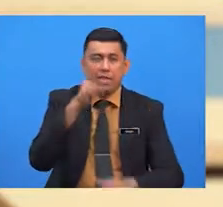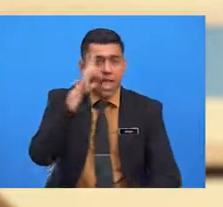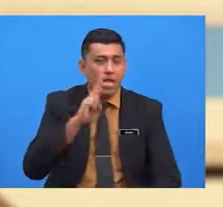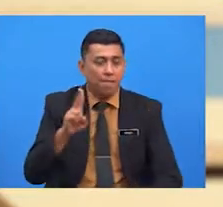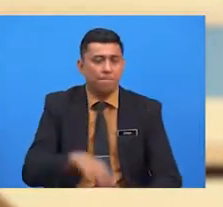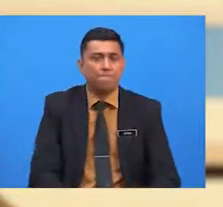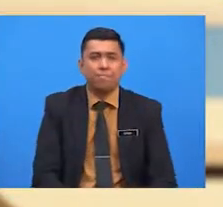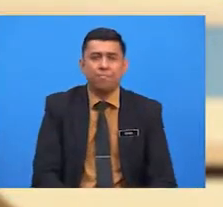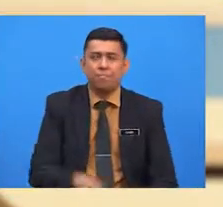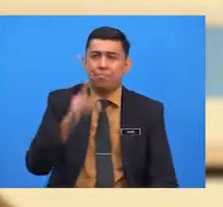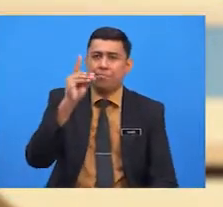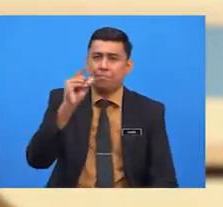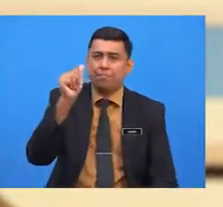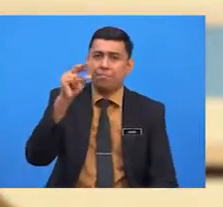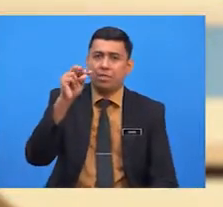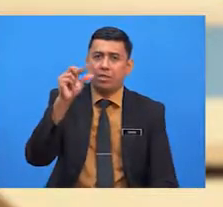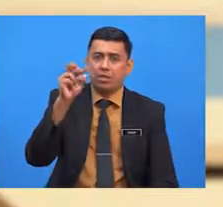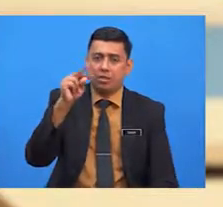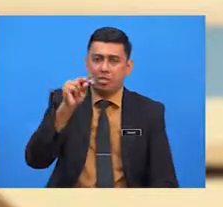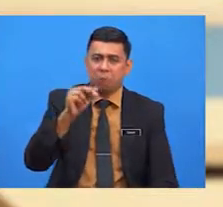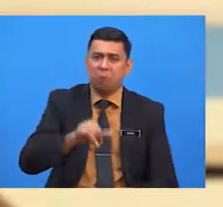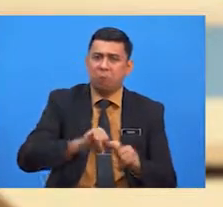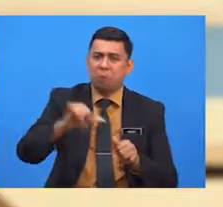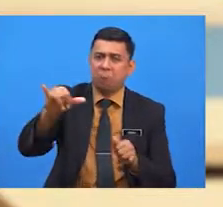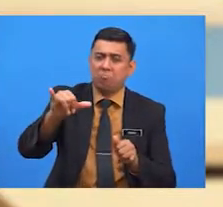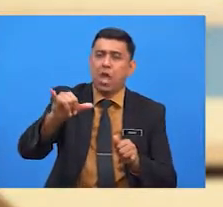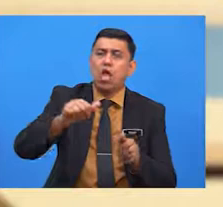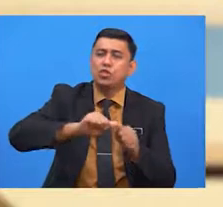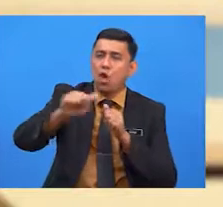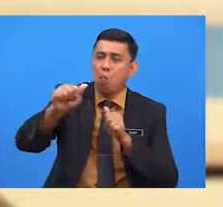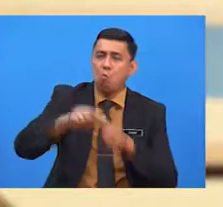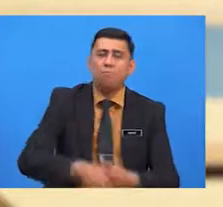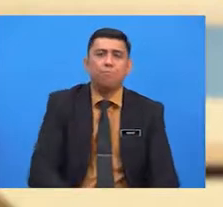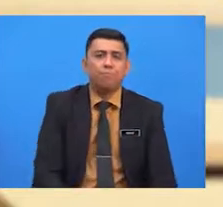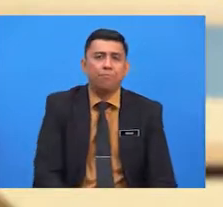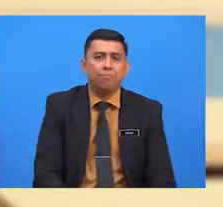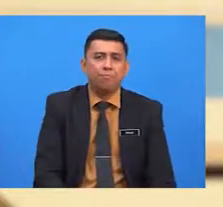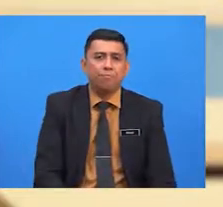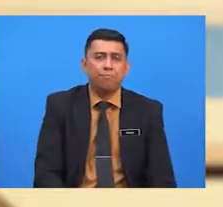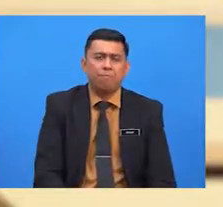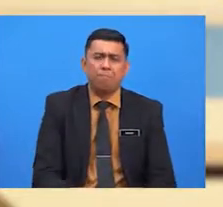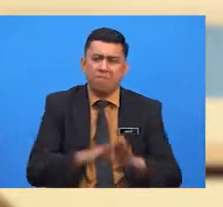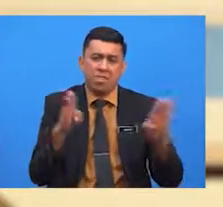Bagi perdagangan jarak jauh, masyarakat dari tamadun yang berbeza